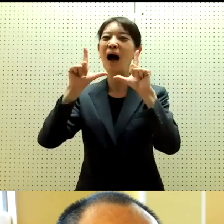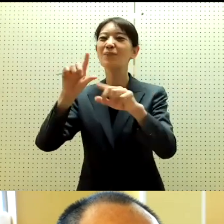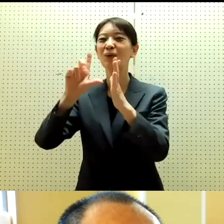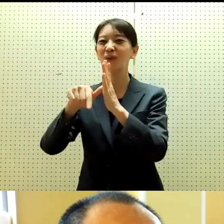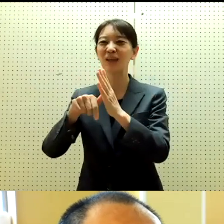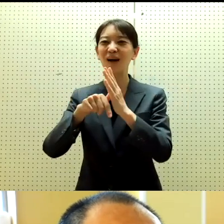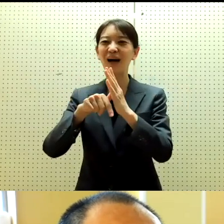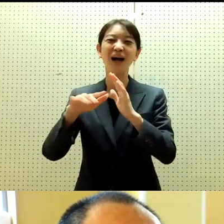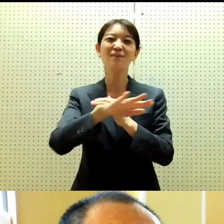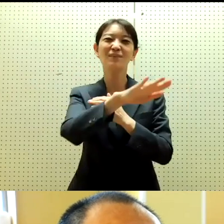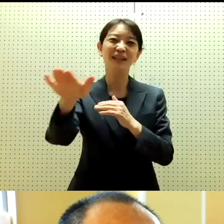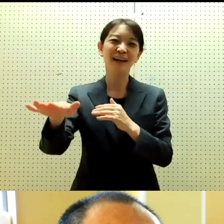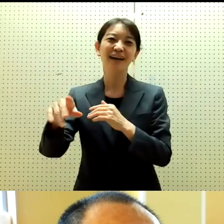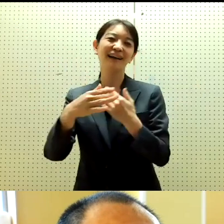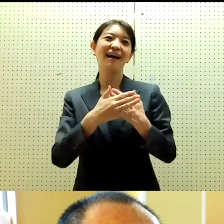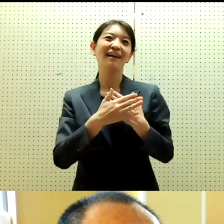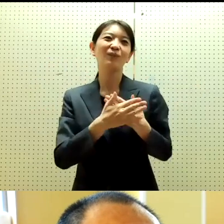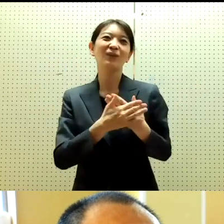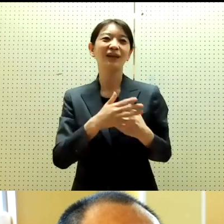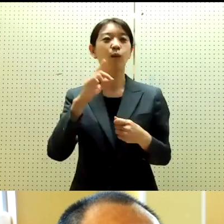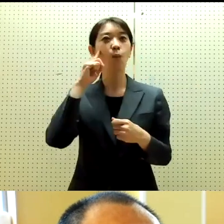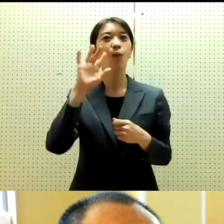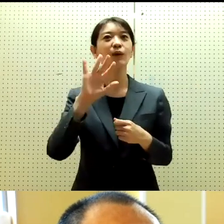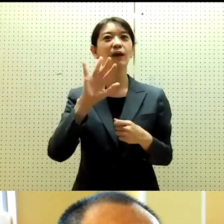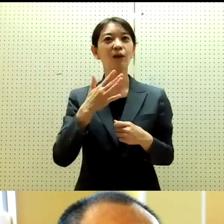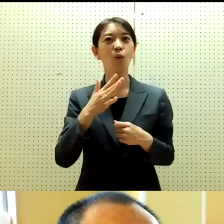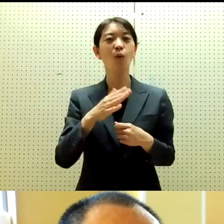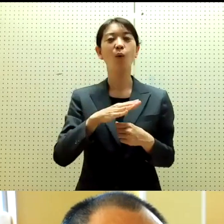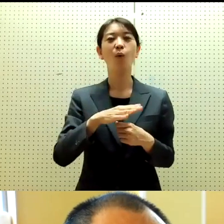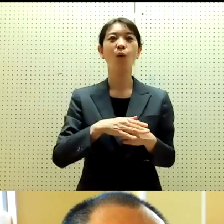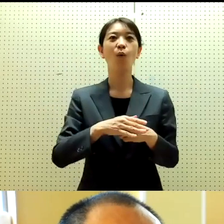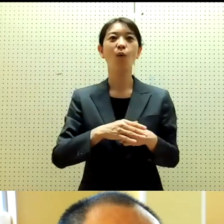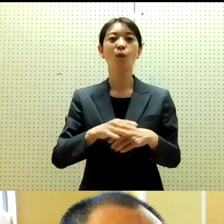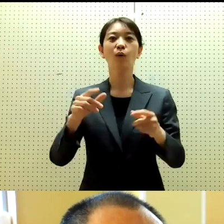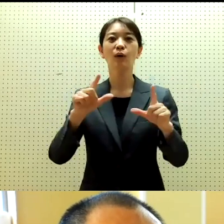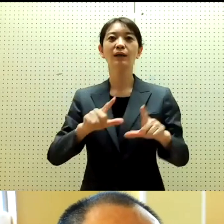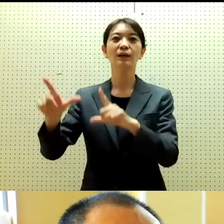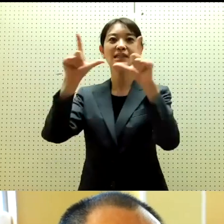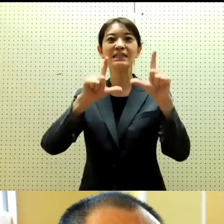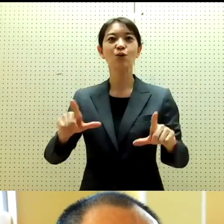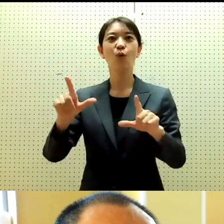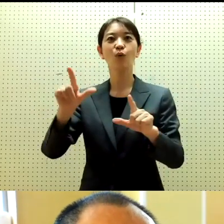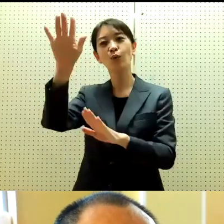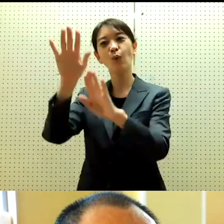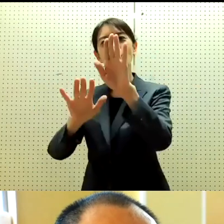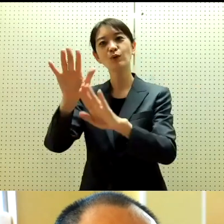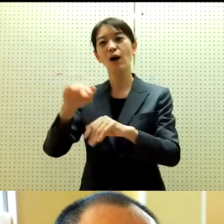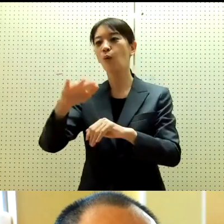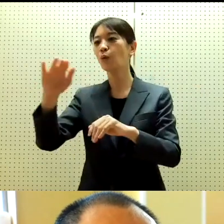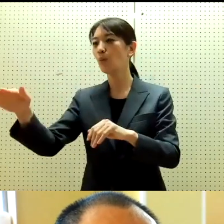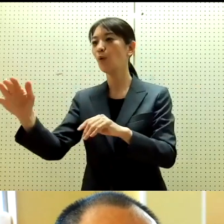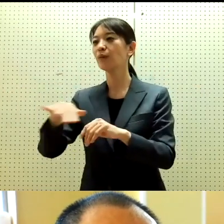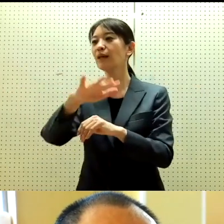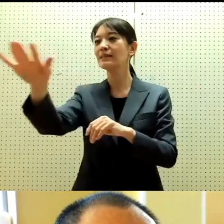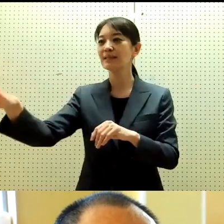ど、実践の中身はですねすごく自然なあの子どもたちの、やりたいことだったりとか、自分